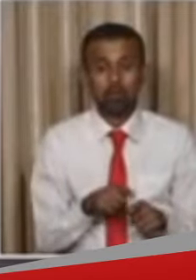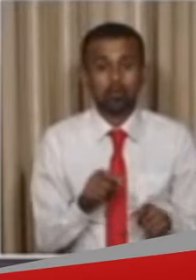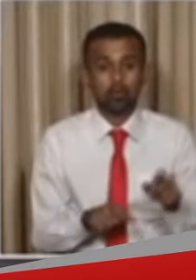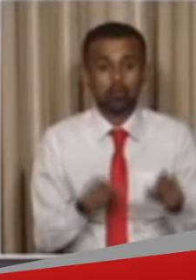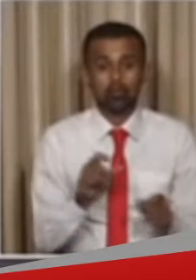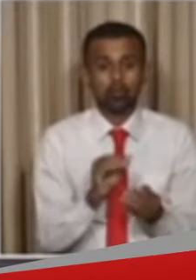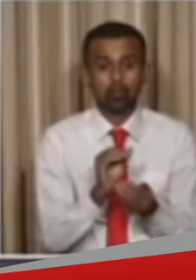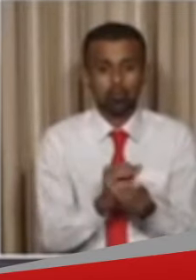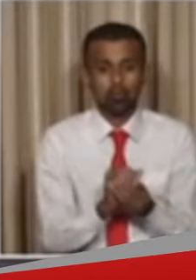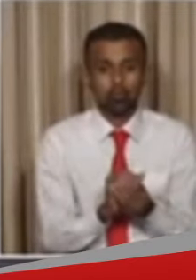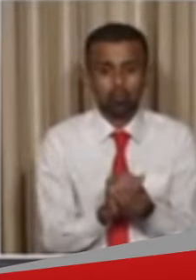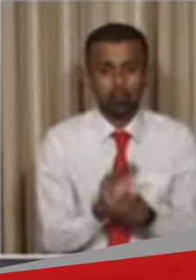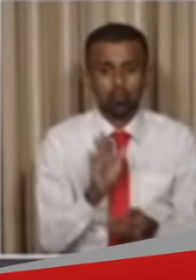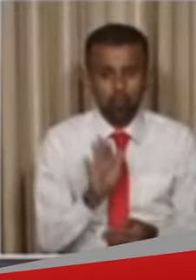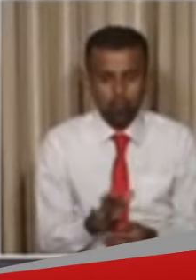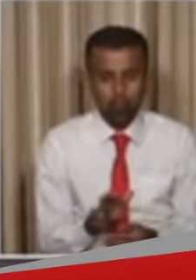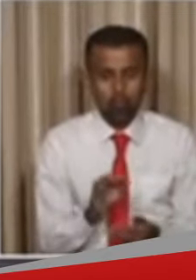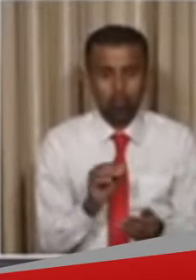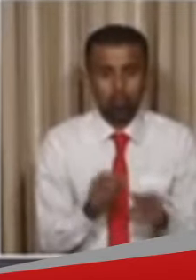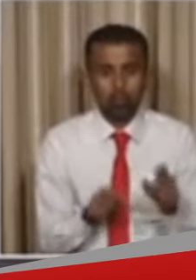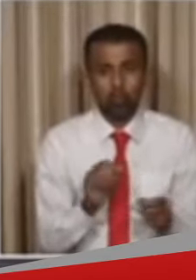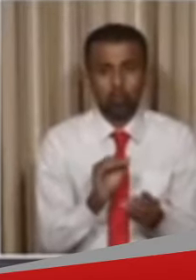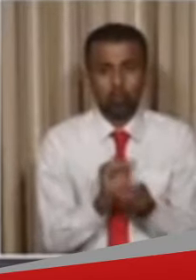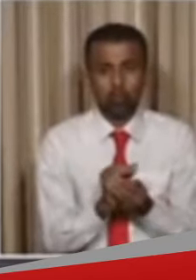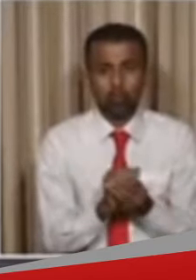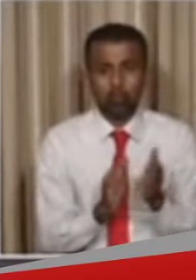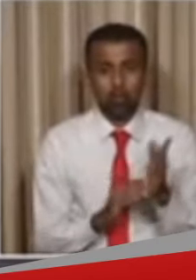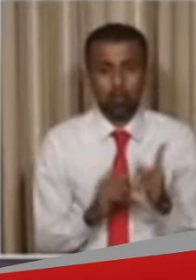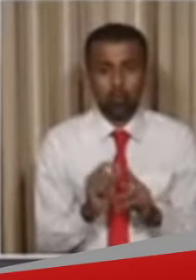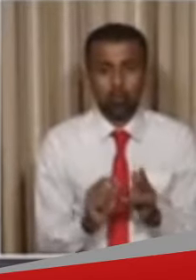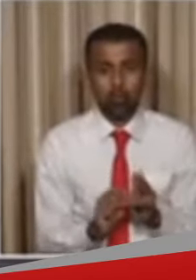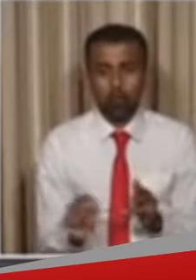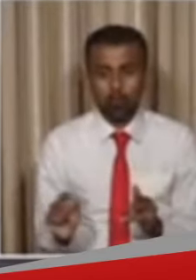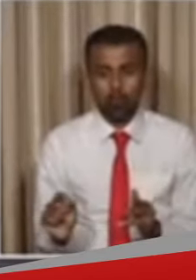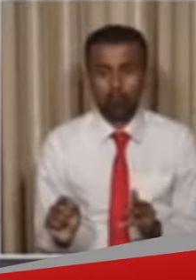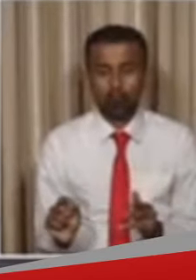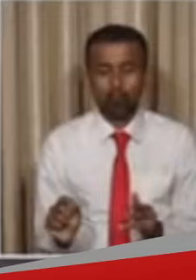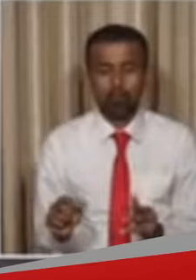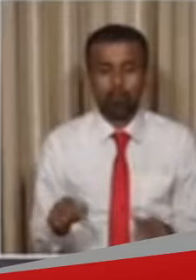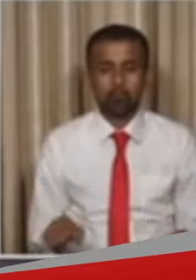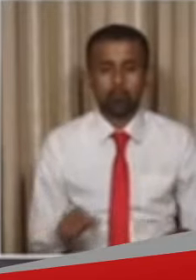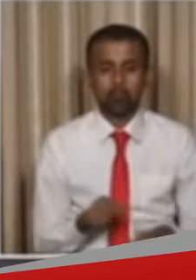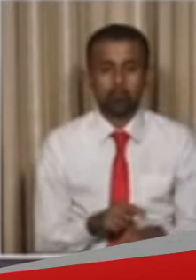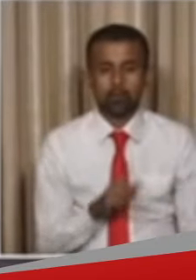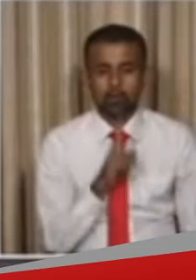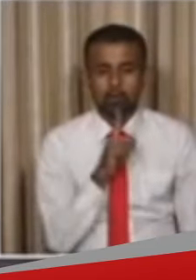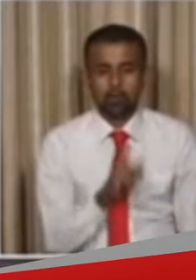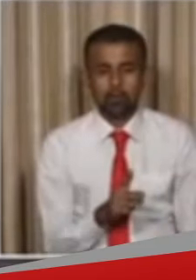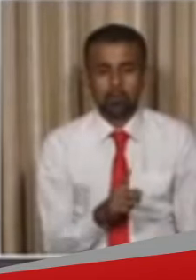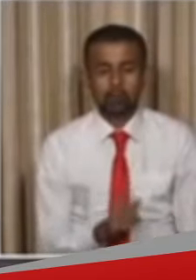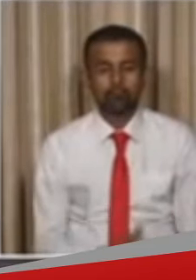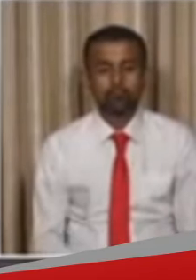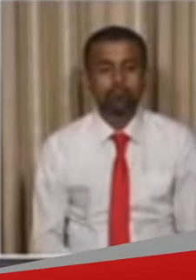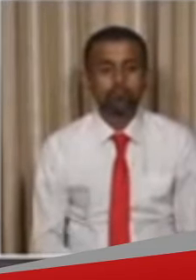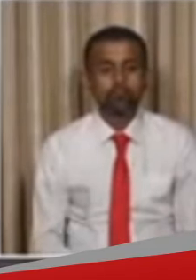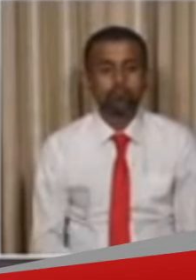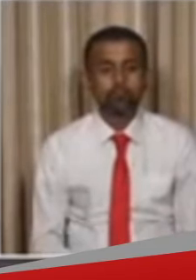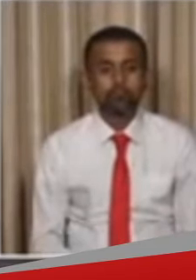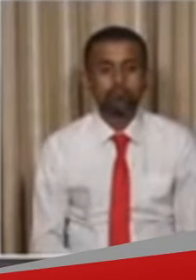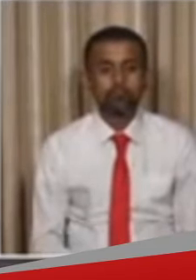මහජන ආරක්ෂා වෙන්න ඕන මහජන ආරක්ෂණ අමාත්‍යංශයෙන් කියන එක තමයි මට මේ අවස්ථාවේදී කියන්න සිද්ධ වෙලා තියෙන්නේ. මේ